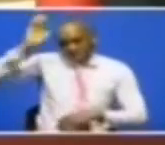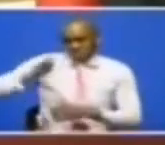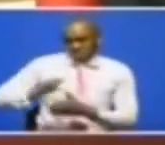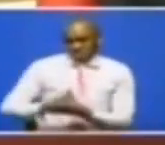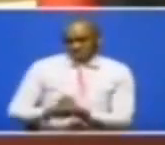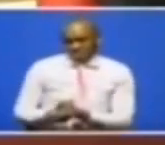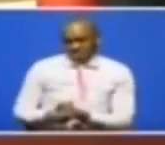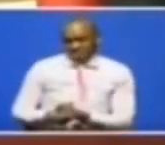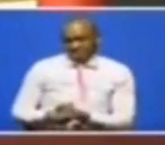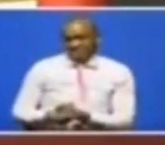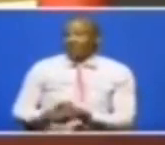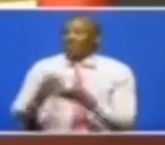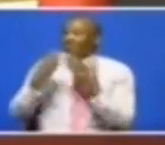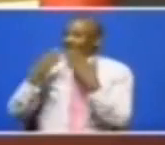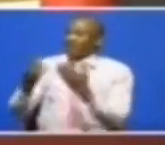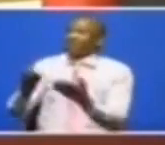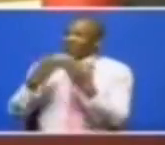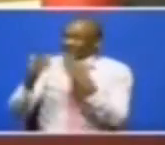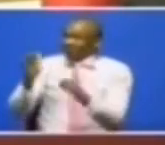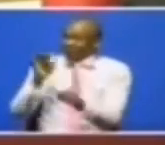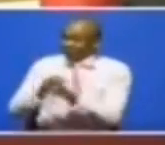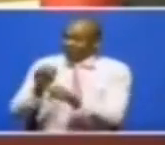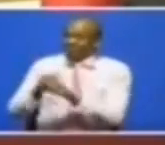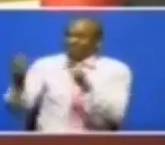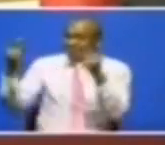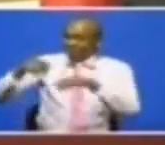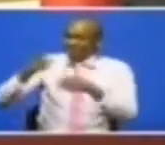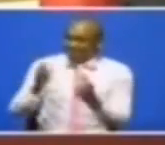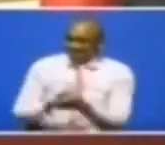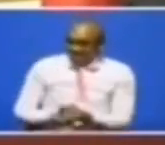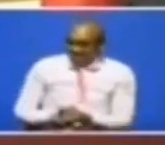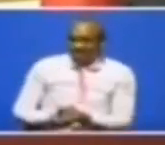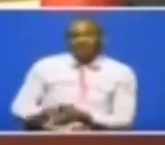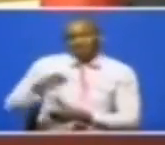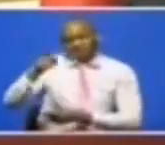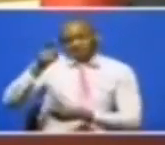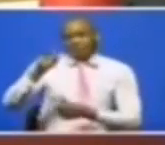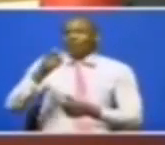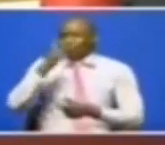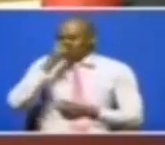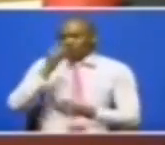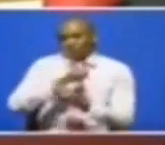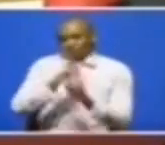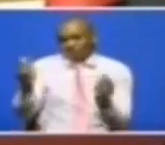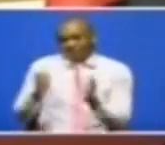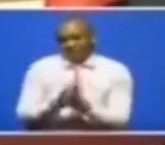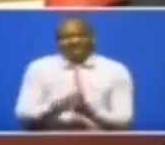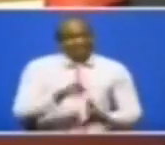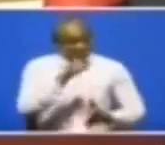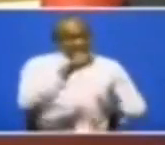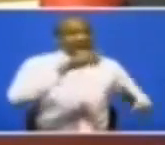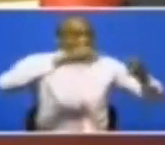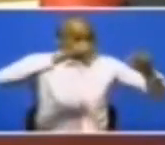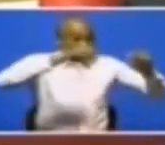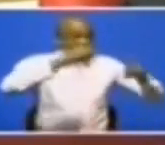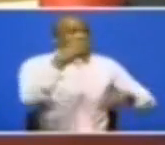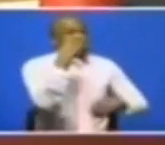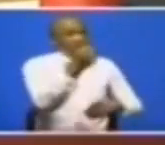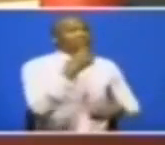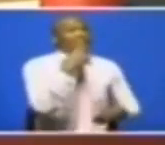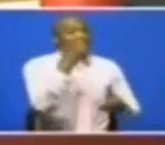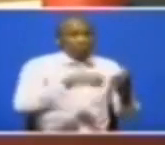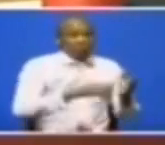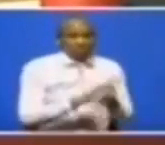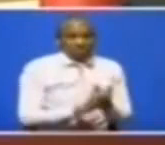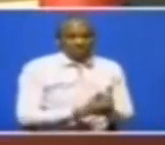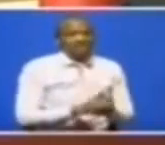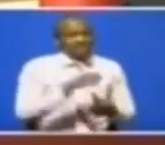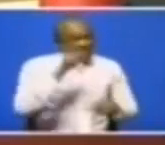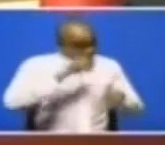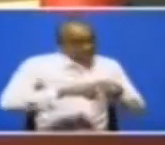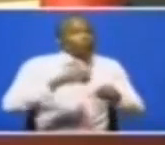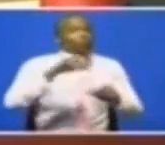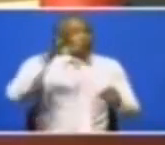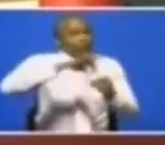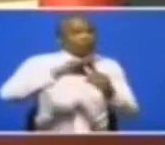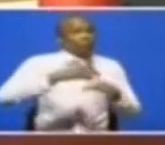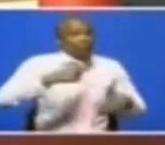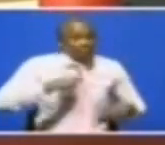sana Muthiora Kariara kwa kuungana nasi hii leo, na tunakutakia kila laheri. Hapo kwa unga ningependa kusema kwamba